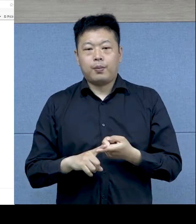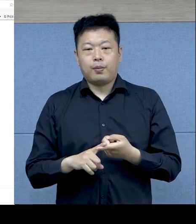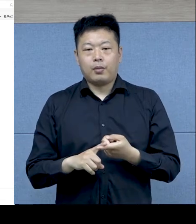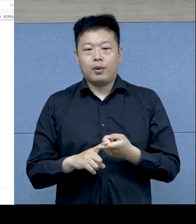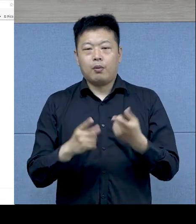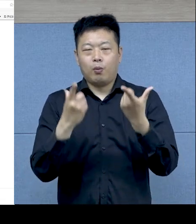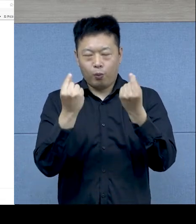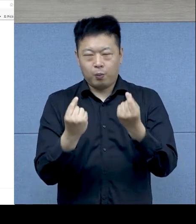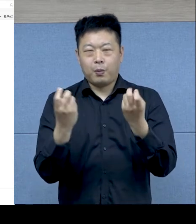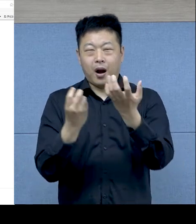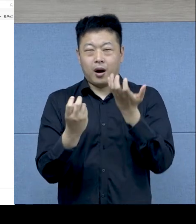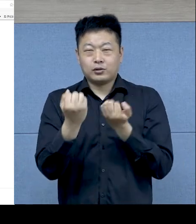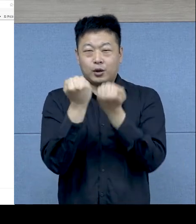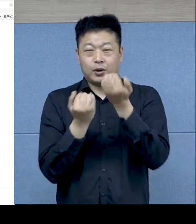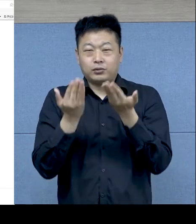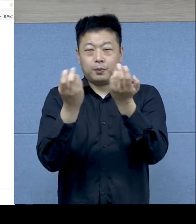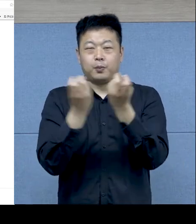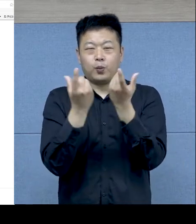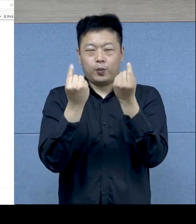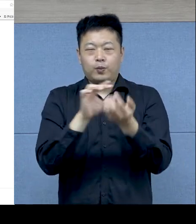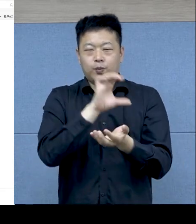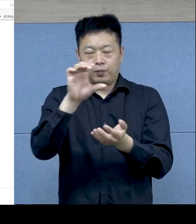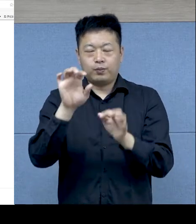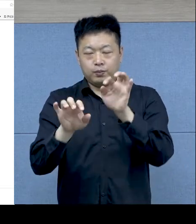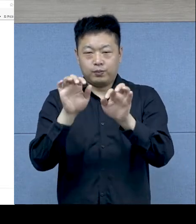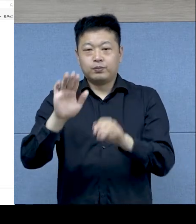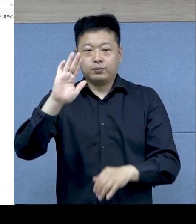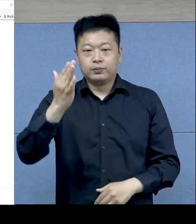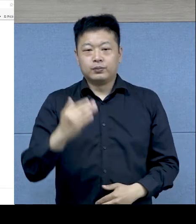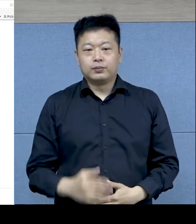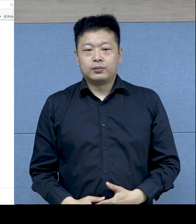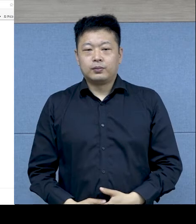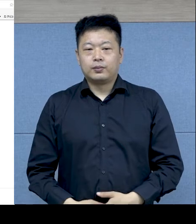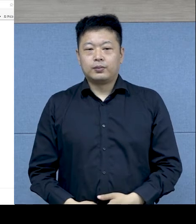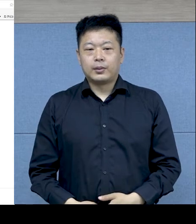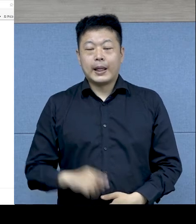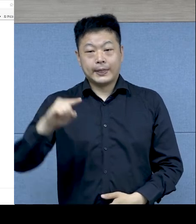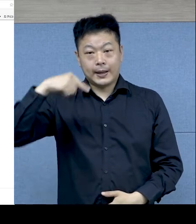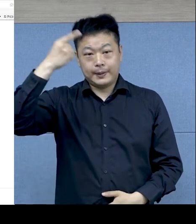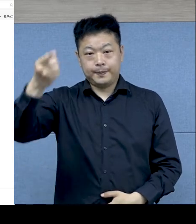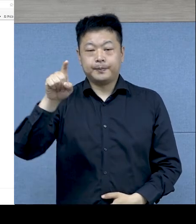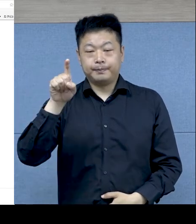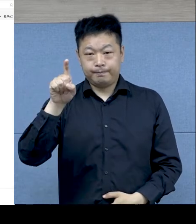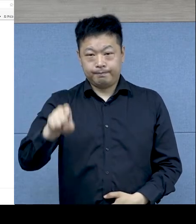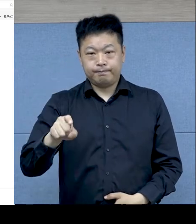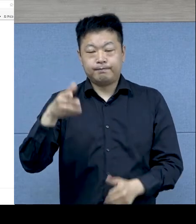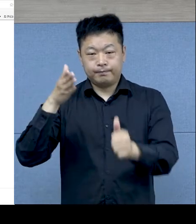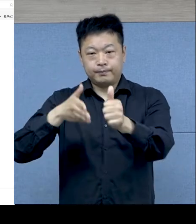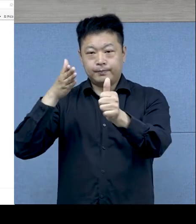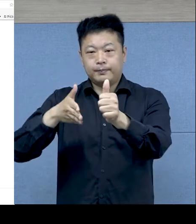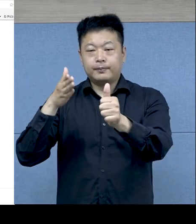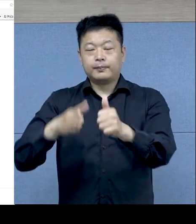기입을 해주시면 되고요. 만약에 기입을 다 마치셨다면 다음을 눌러주시면 됩니다.